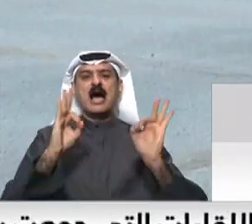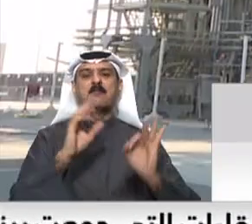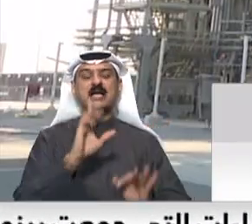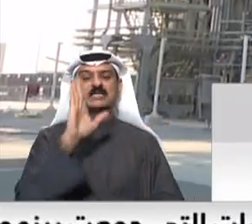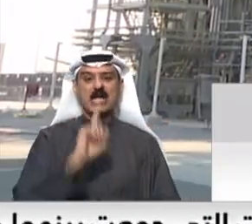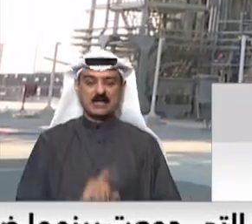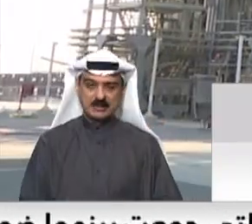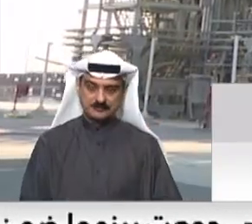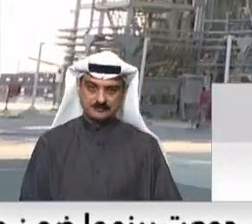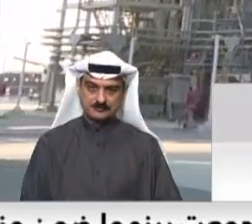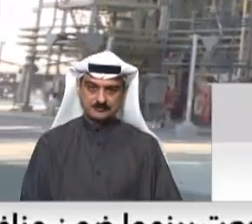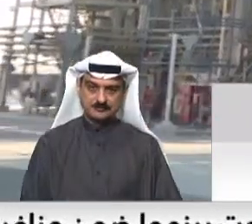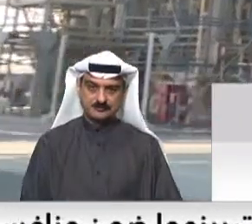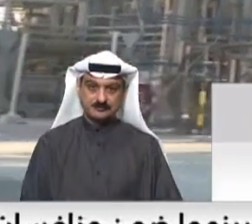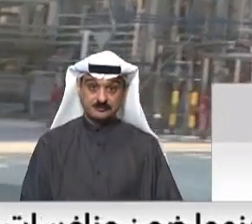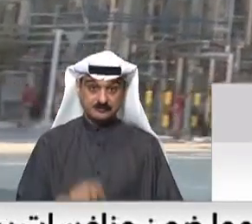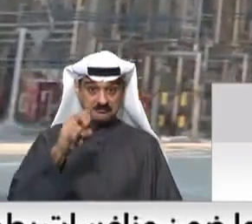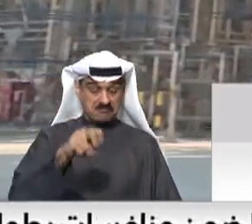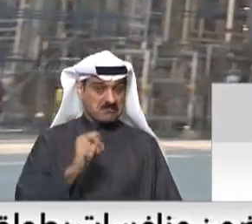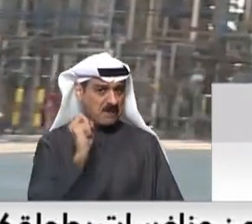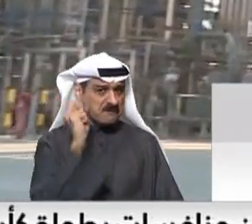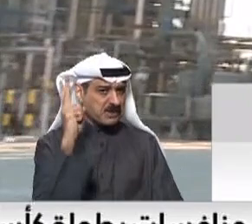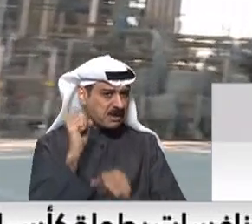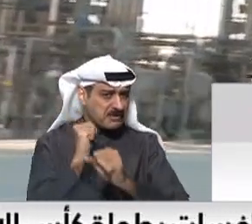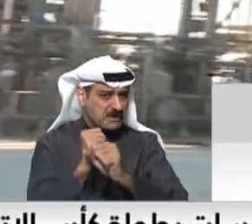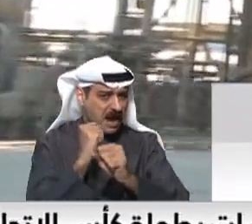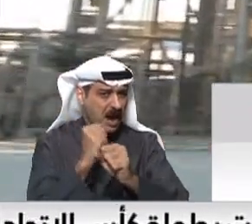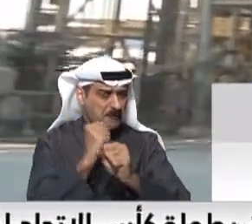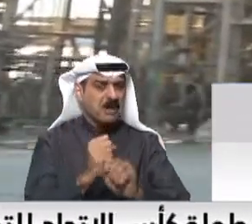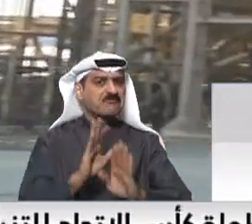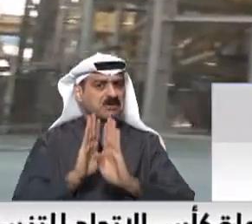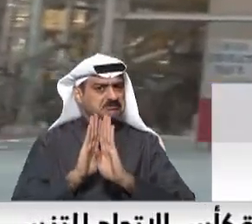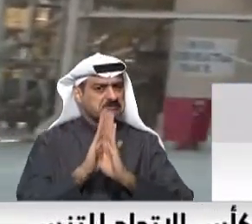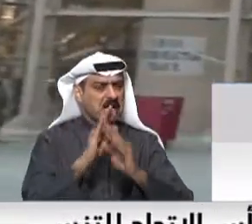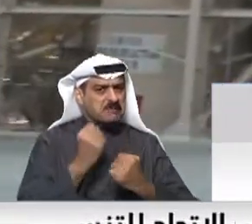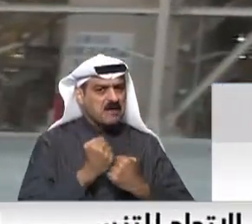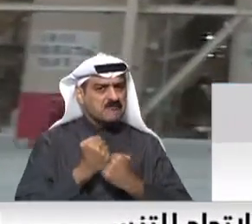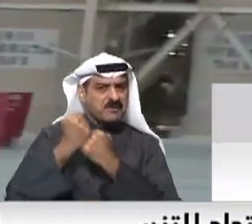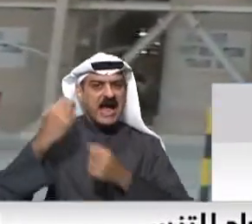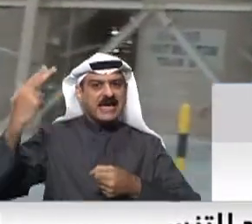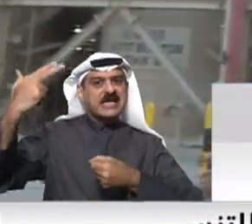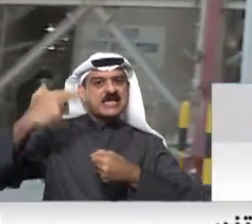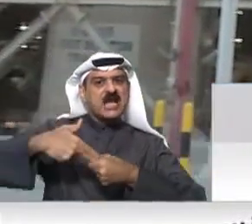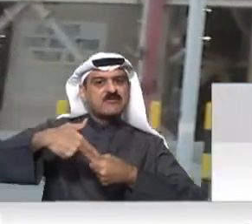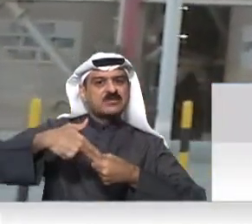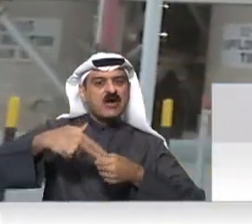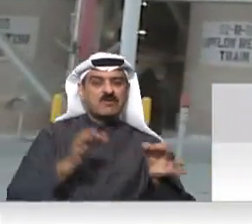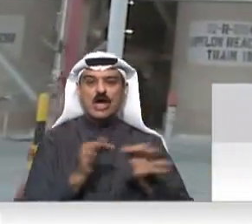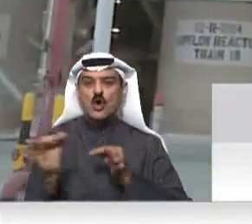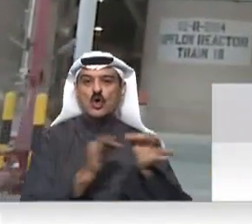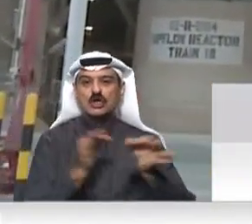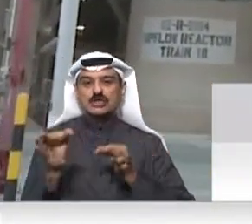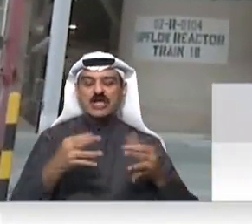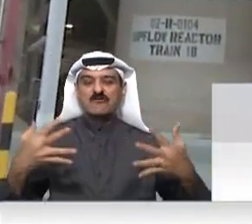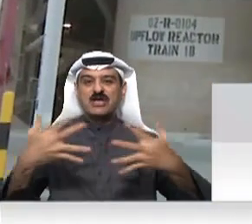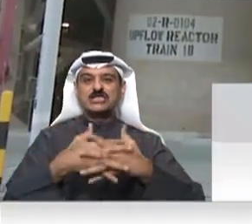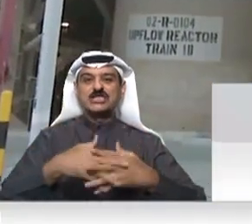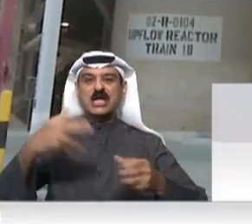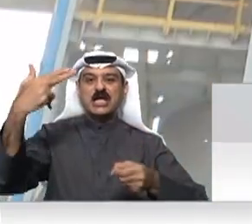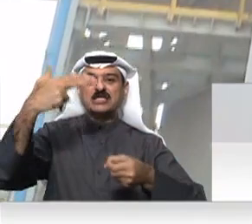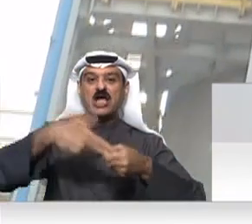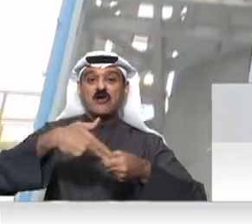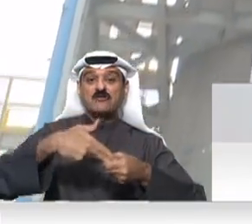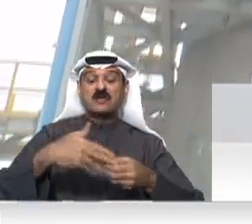هذا. هذا المشروع التنموي يشكل داعما حيويا للقطاع النفطي واستراتيجية مؤسسة البترول 2040،